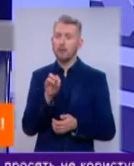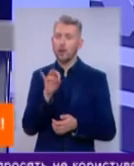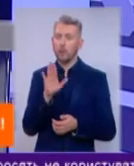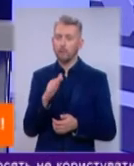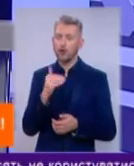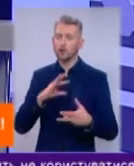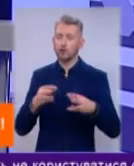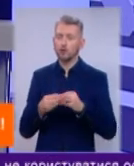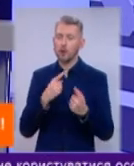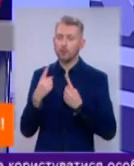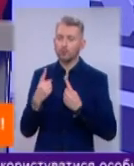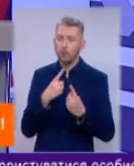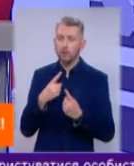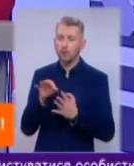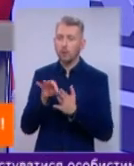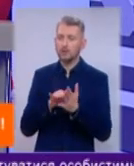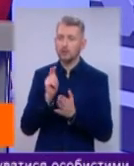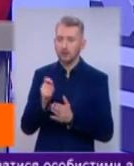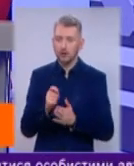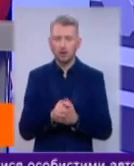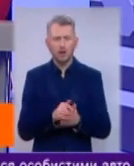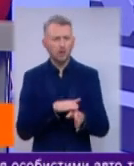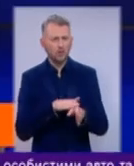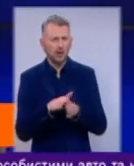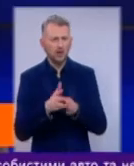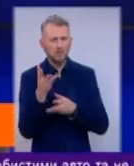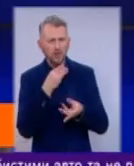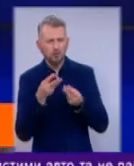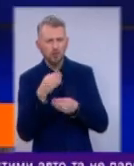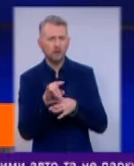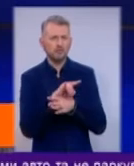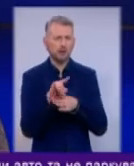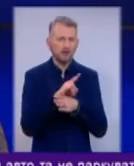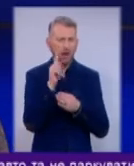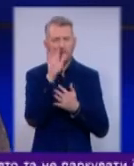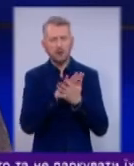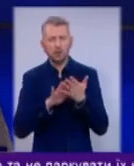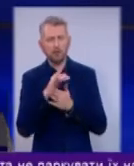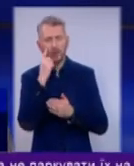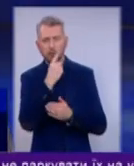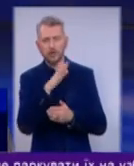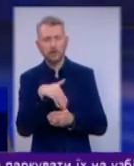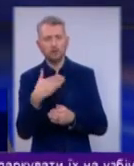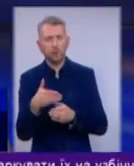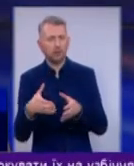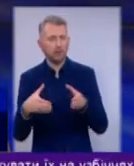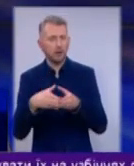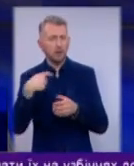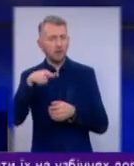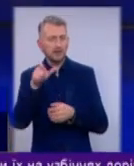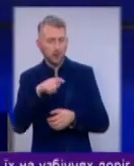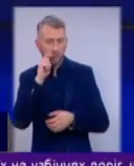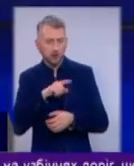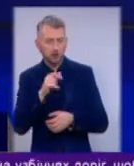сьогоднішньої розмови і оцінка. Тотальні маніпуляції, брехня, замилювання очей з боку оточення президента України для того, щоб не дати